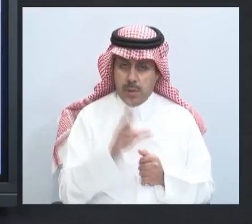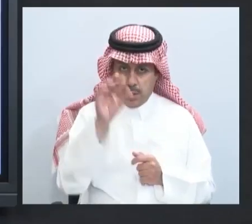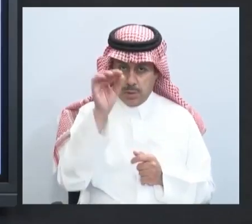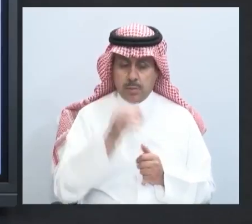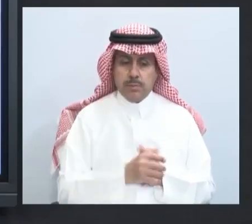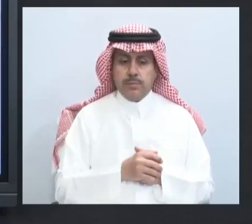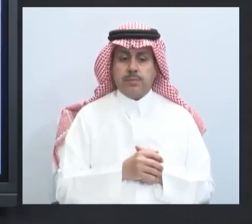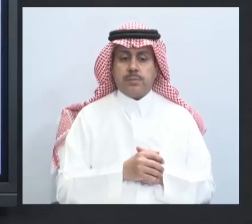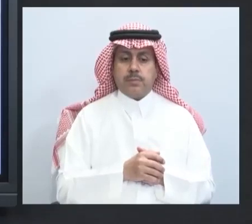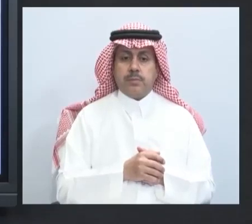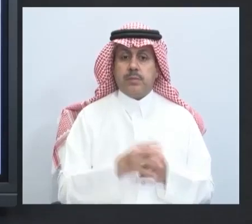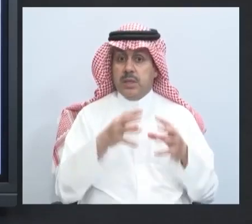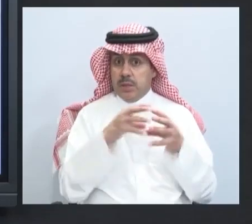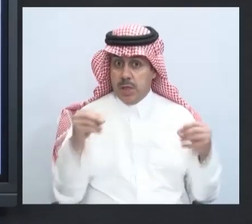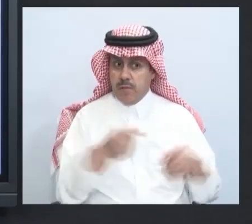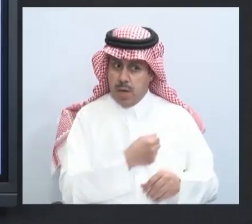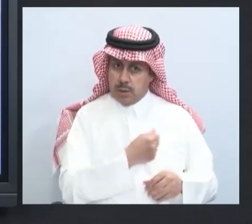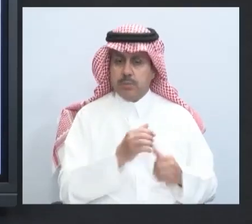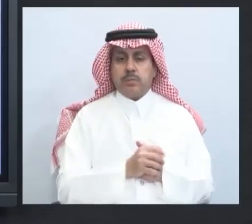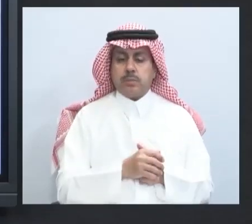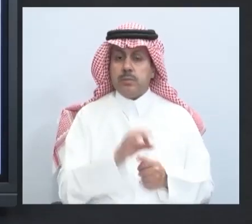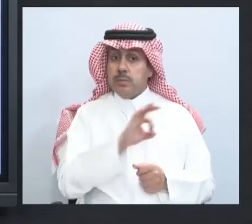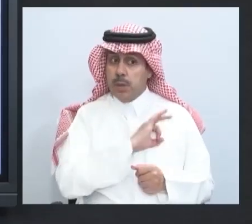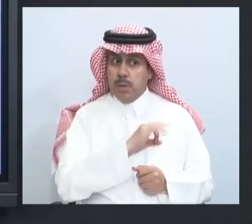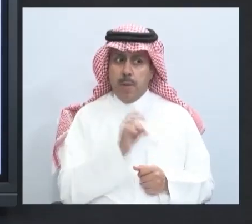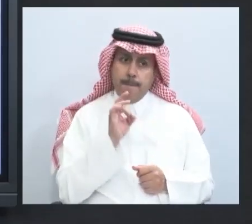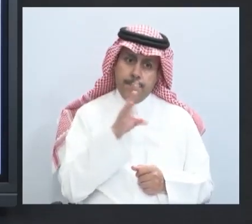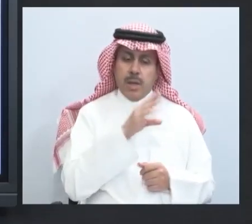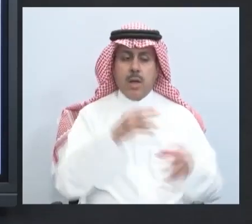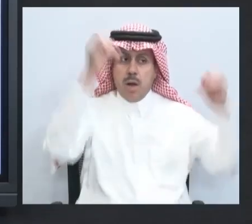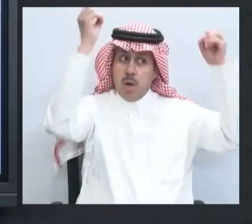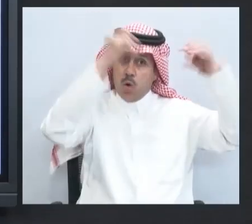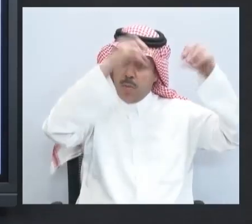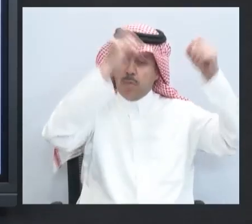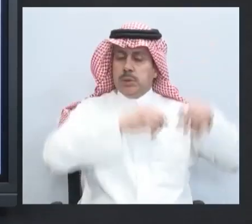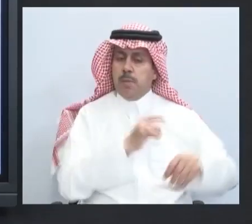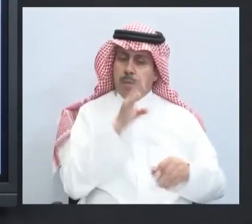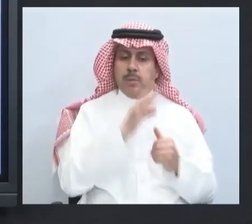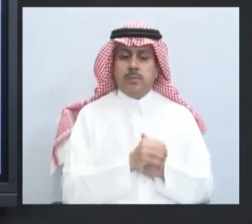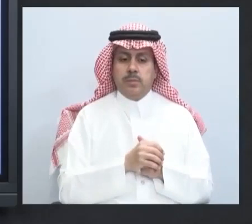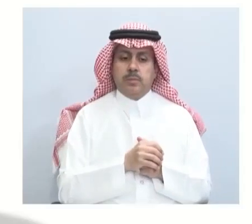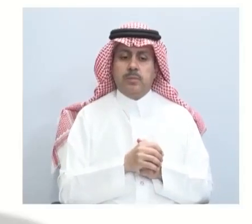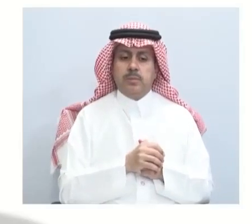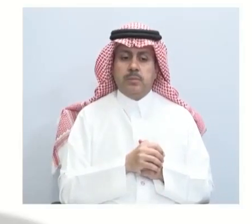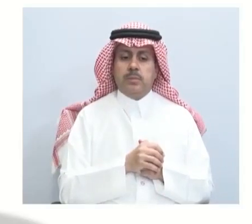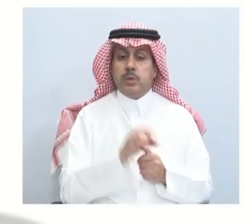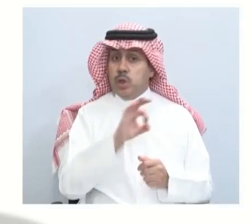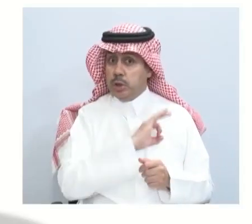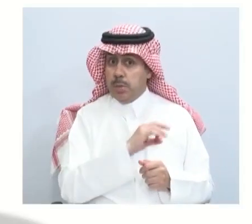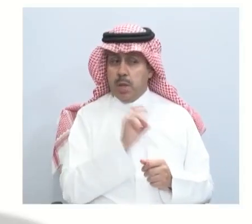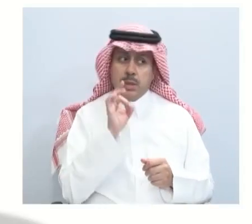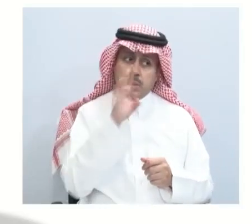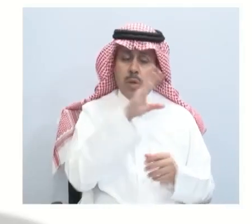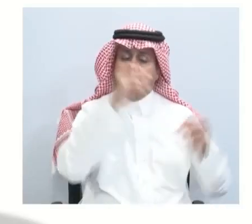احسنتم تعريف الحسد هو تمني زوال النعمه عن الاخرين عن الغير يتمنى زوال